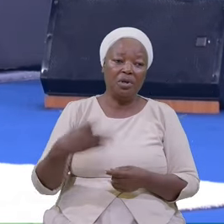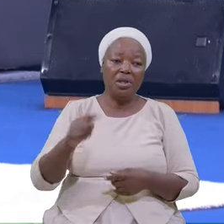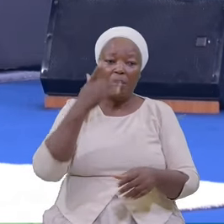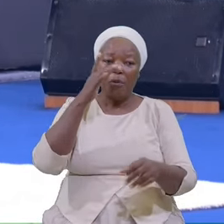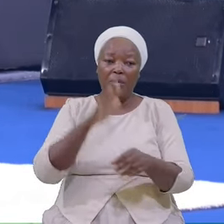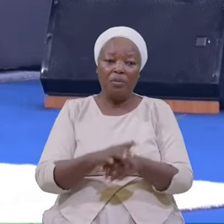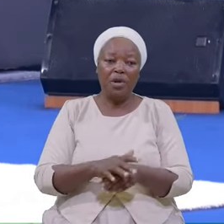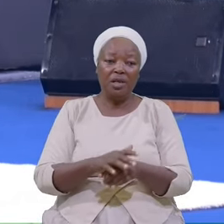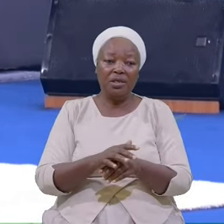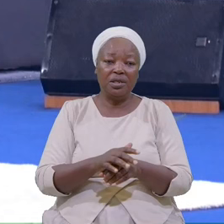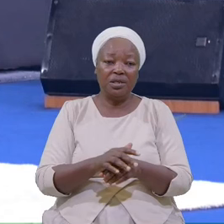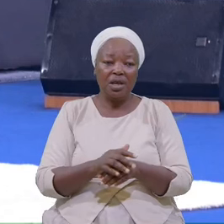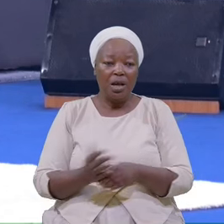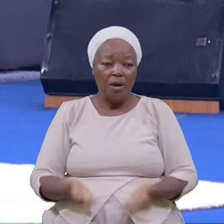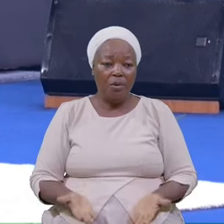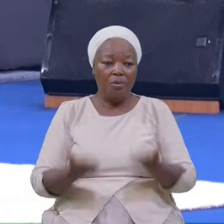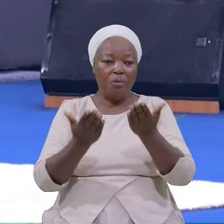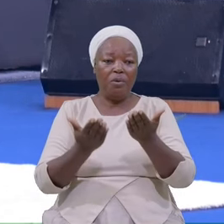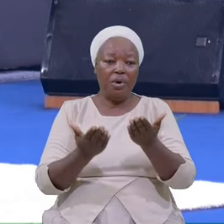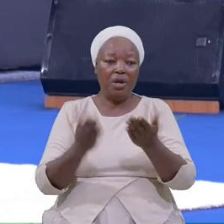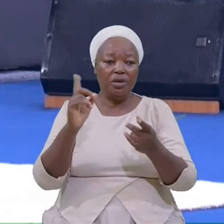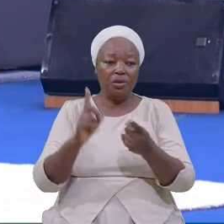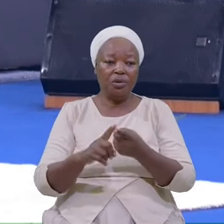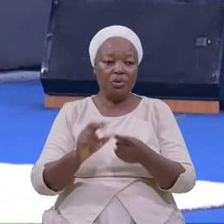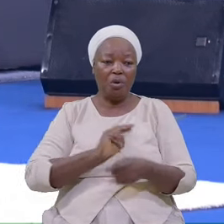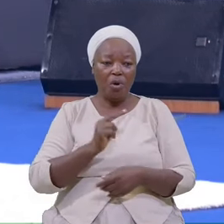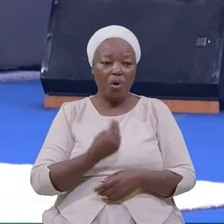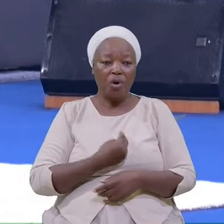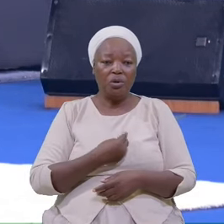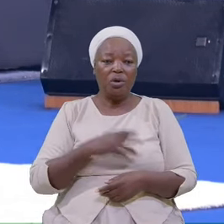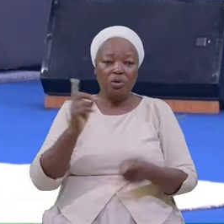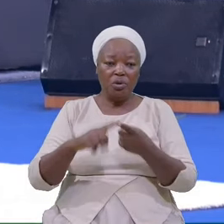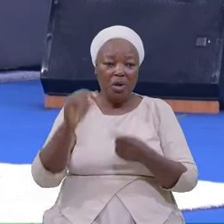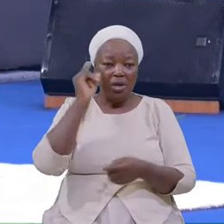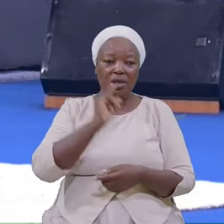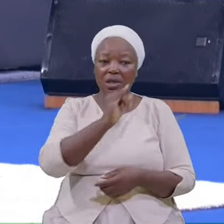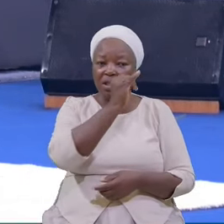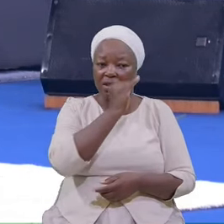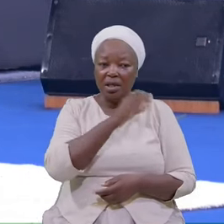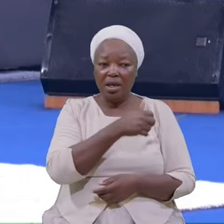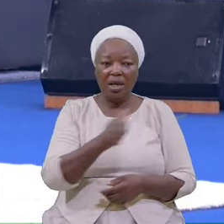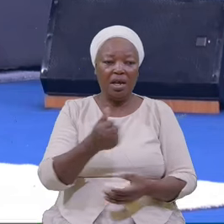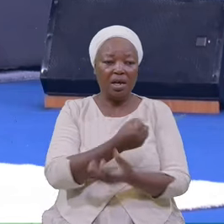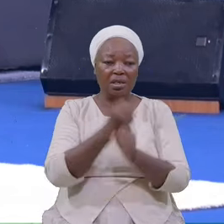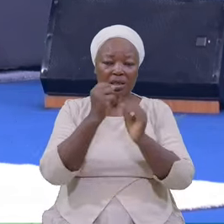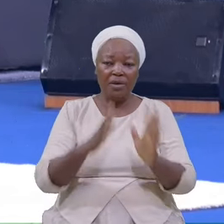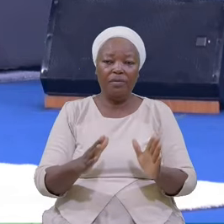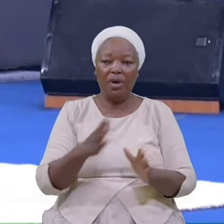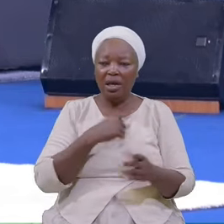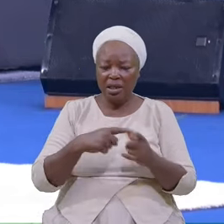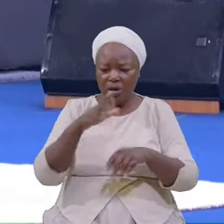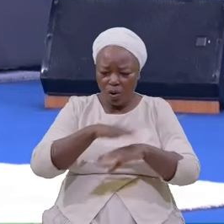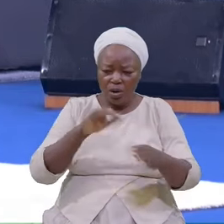promise, raised up unto us, unto Israel, a Savior." And he mentioned the